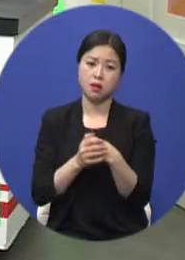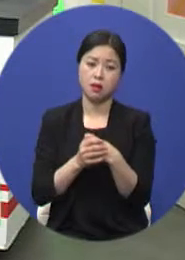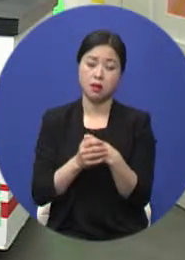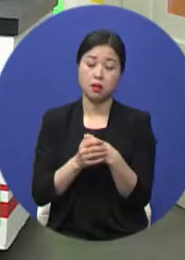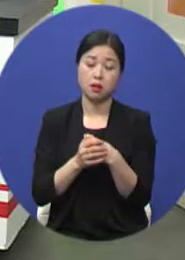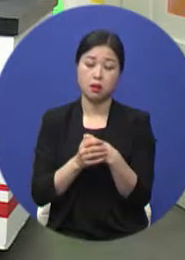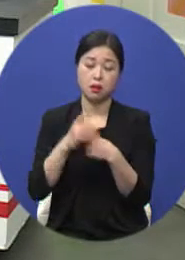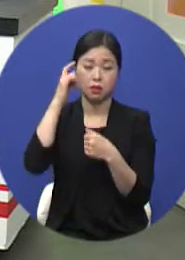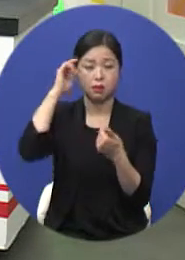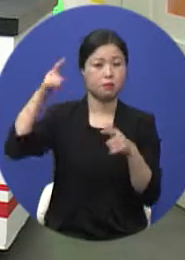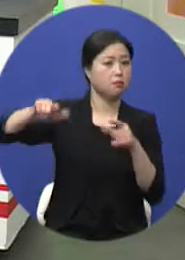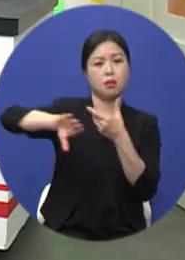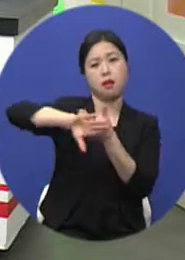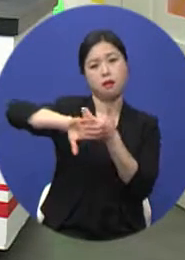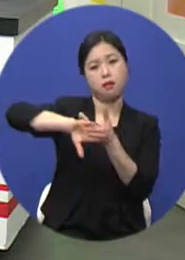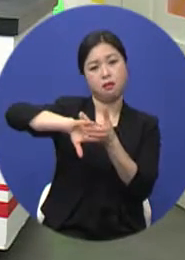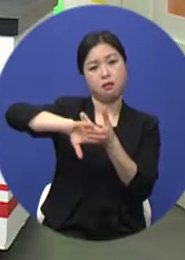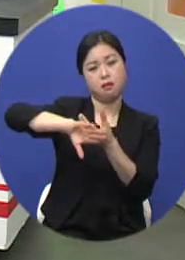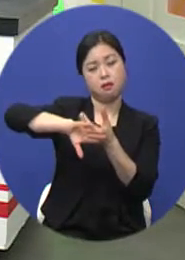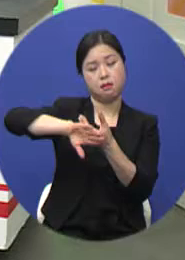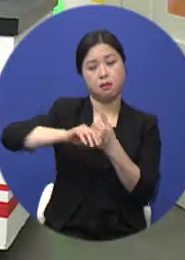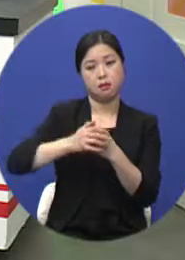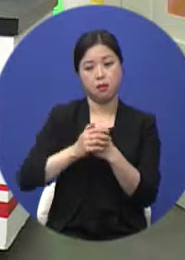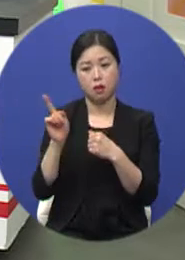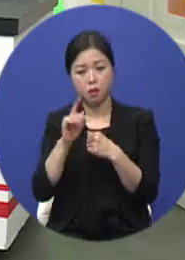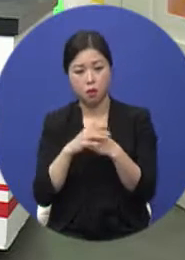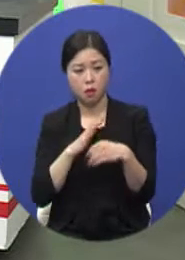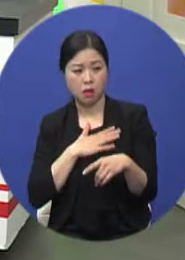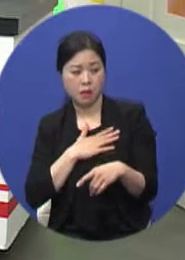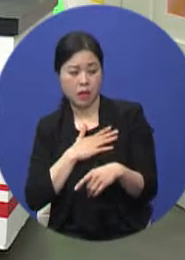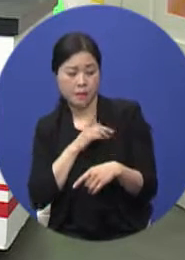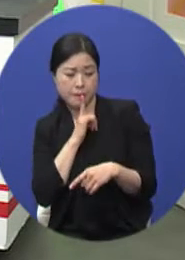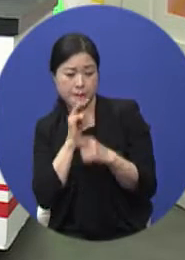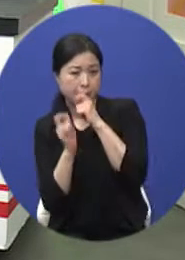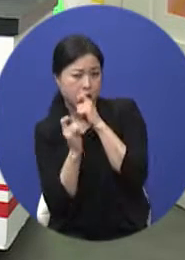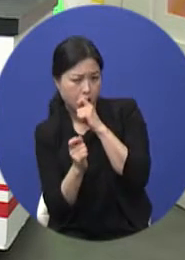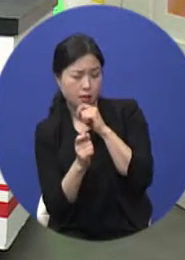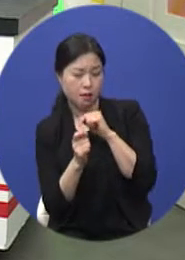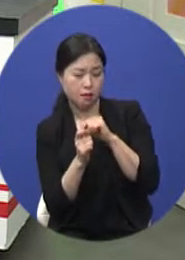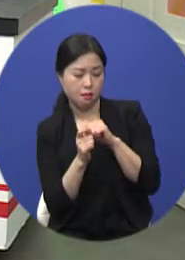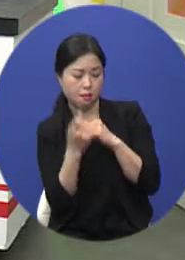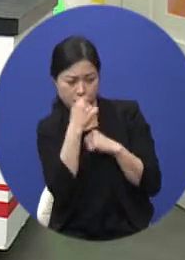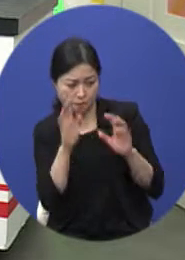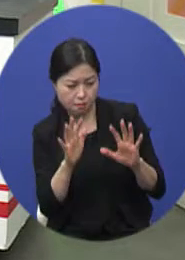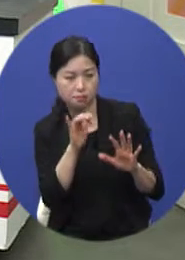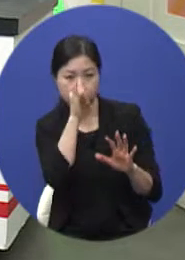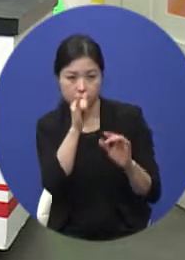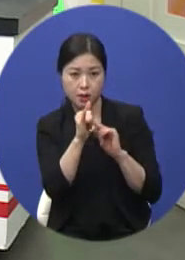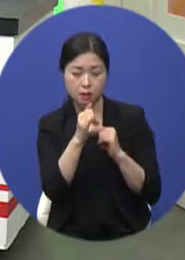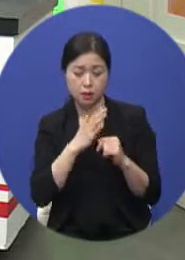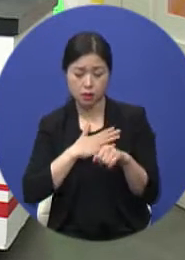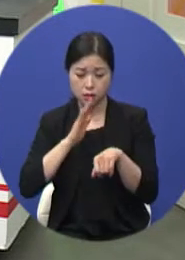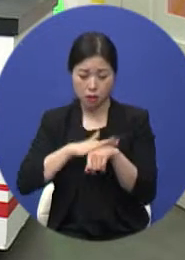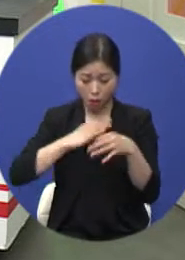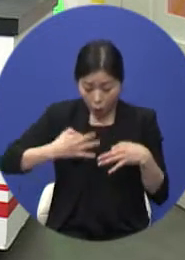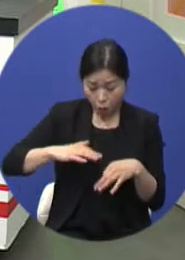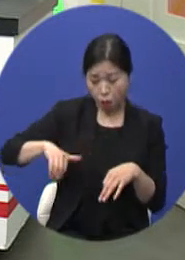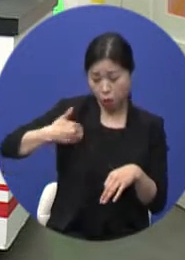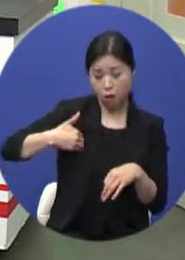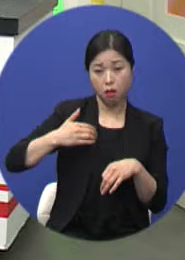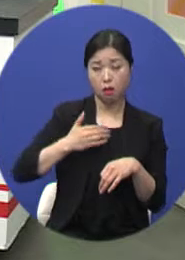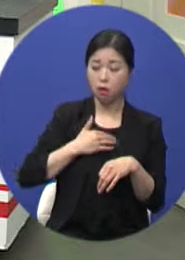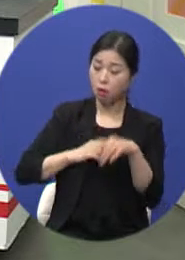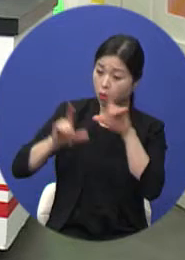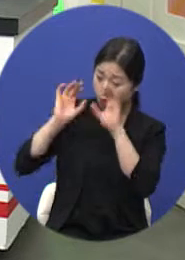서로가 다른 거예요. 네, 합리화시키고 자기 자신을 자기 잘못을 모르는 거에 대해서 화가 나고요.